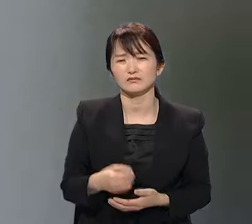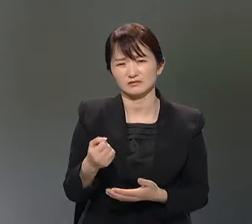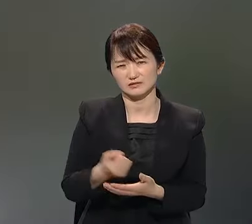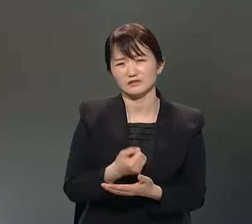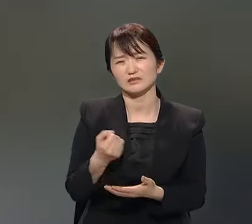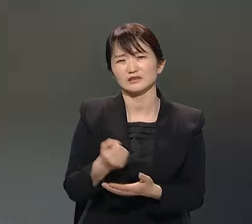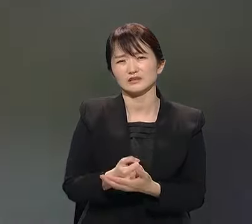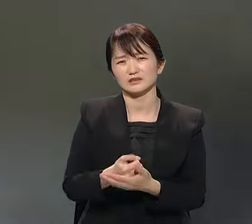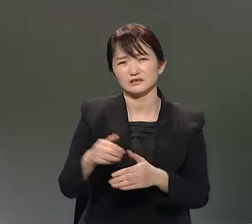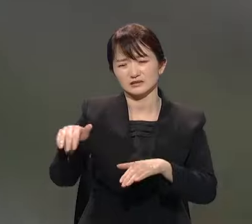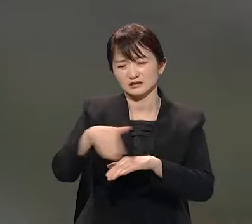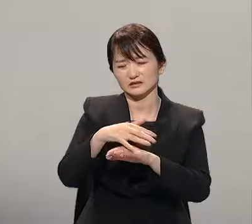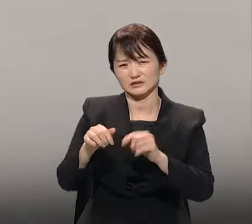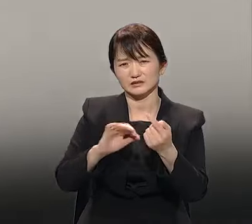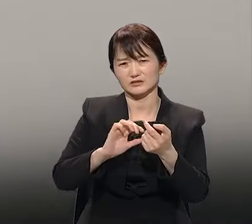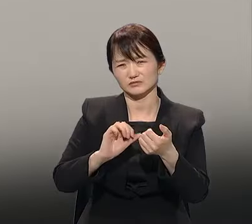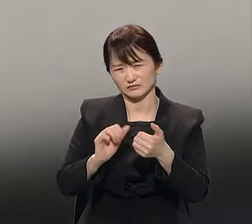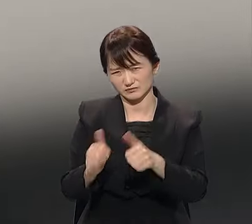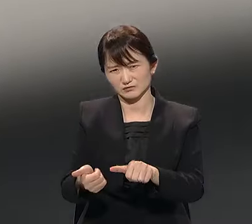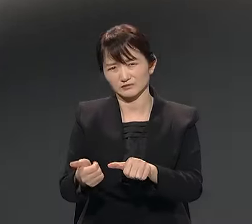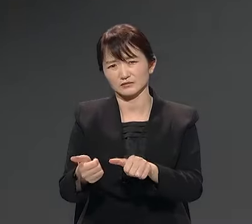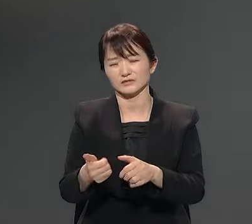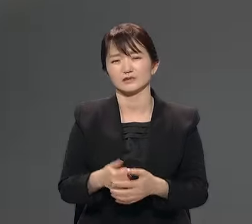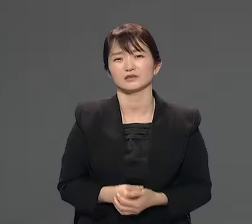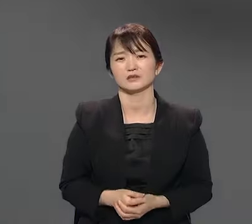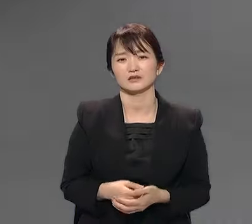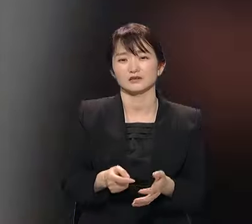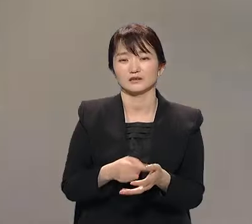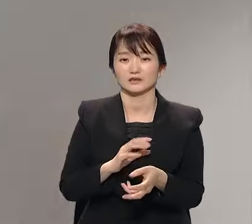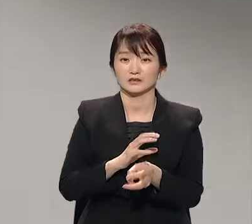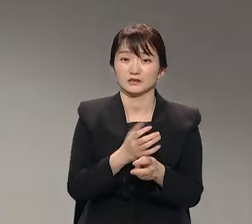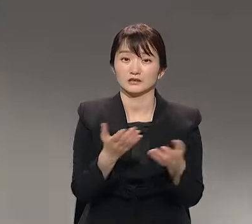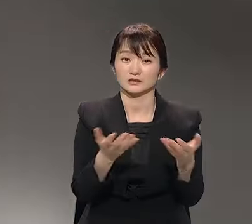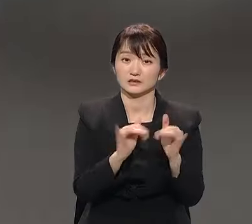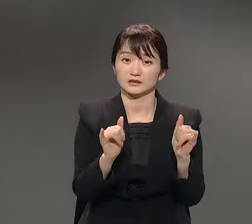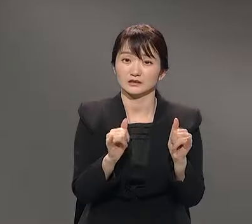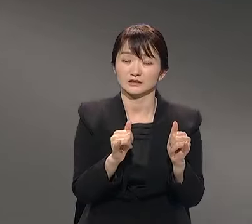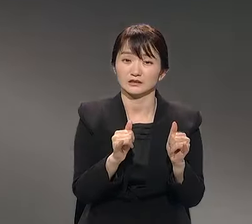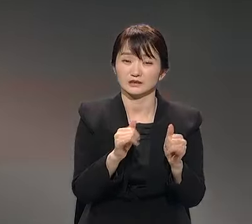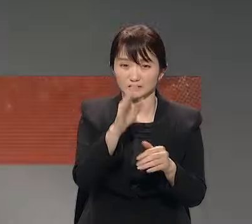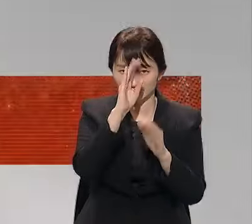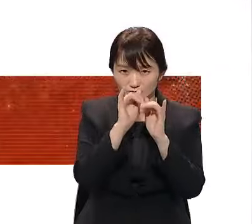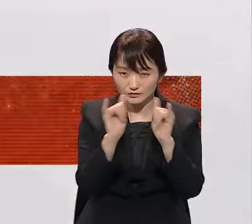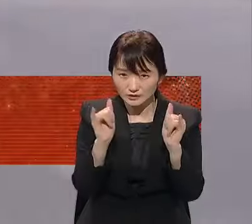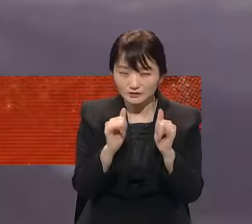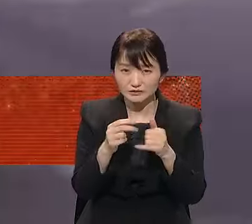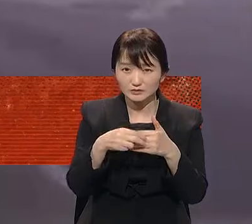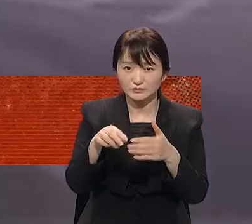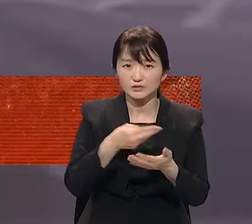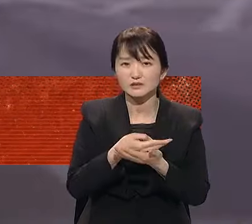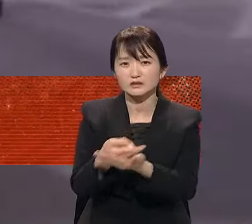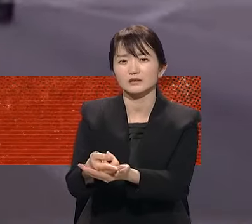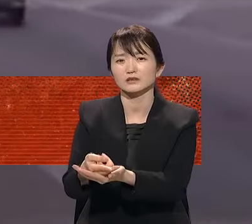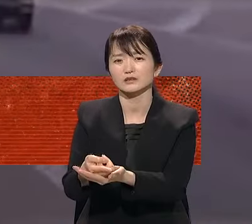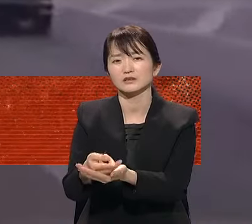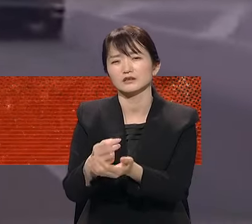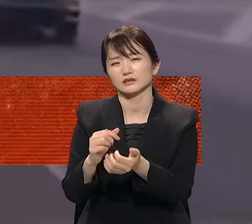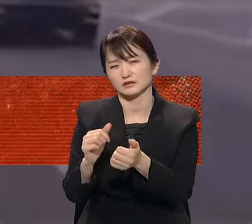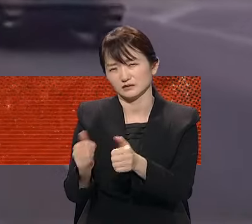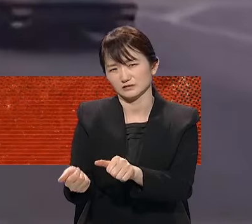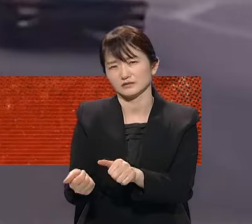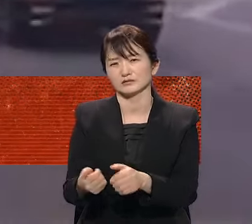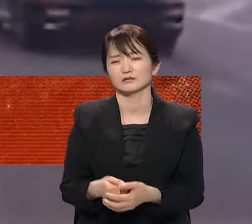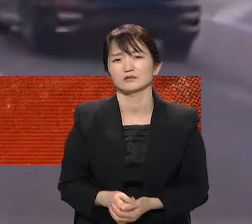안타깝게도 행인 한 명이 그 자리에서 사망했고요. 아유, 구급차 직원 또 이송되던 환자 병원으로 옮겨졌으나 곧